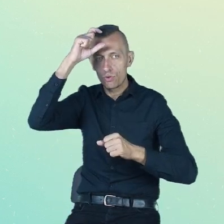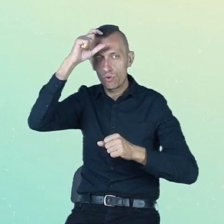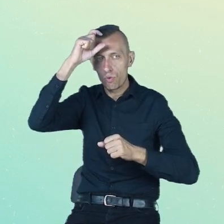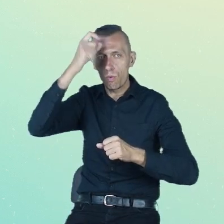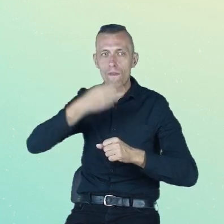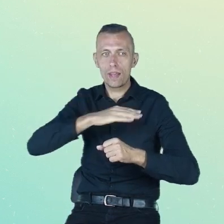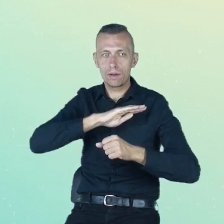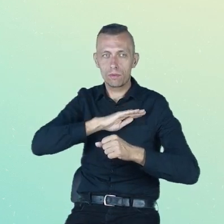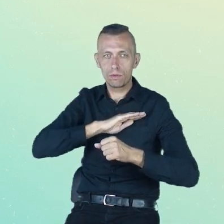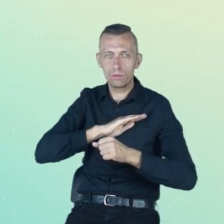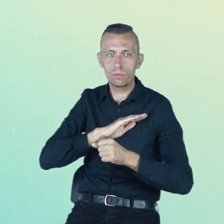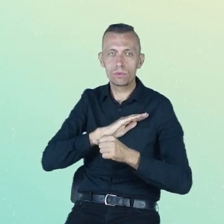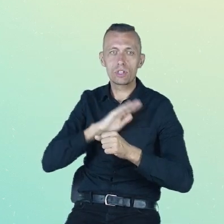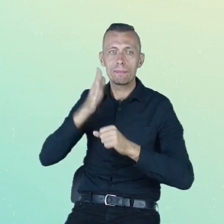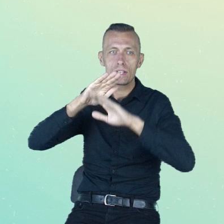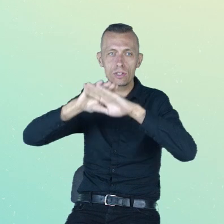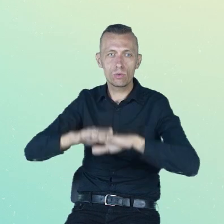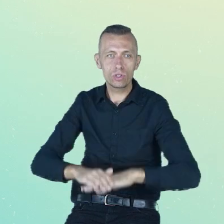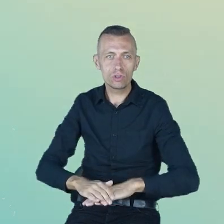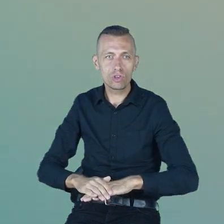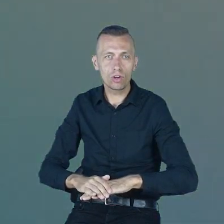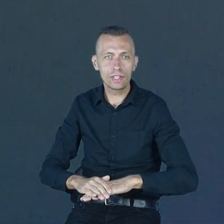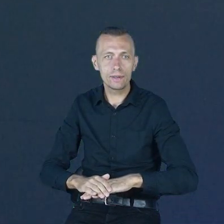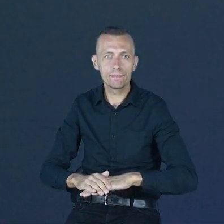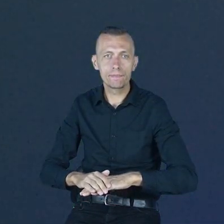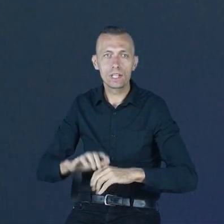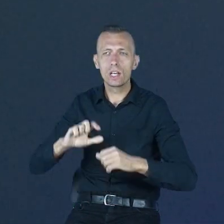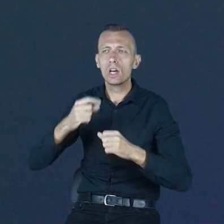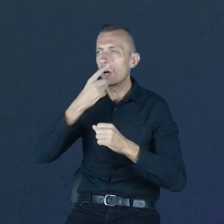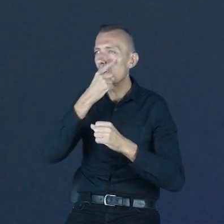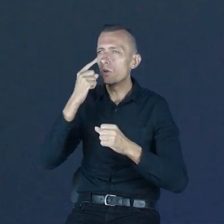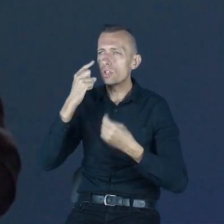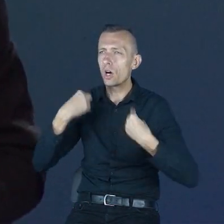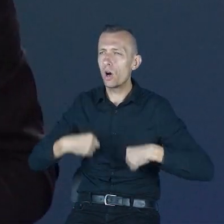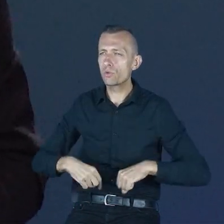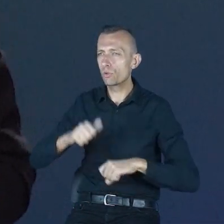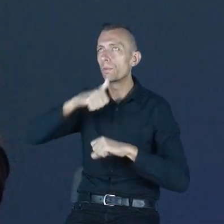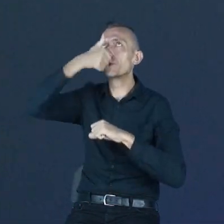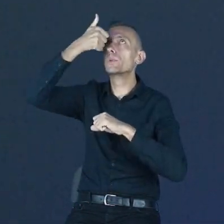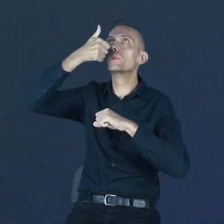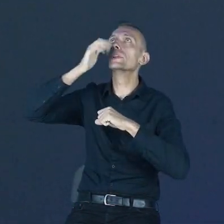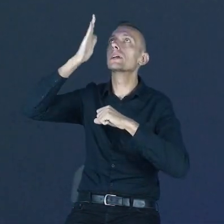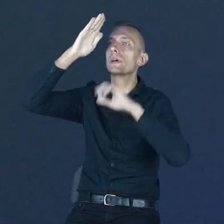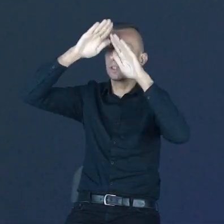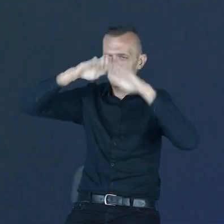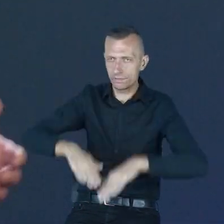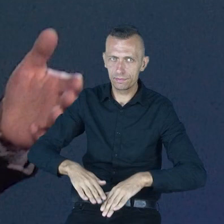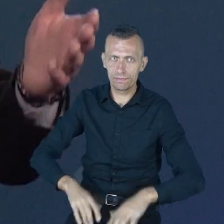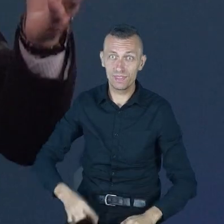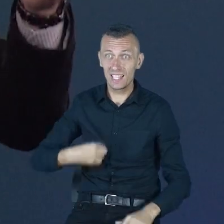pospuszczane. Nie chciałbym znaleźć się w tym momencie, gdy mam spuszczone oczy, ale chciałbym się znaleźć w tym